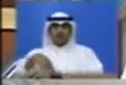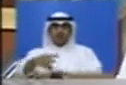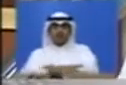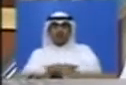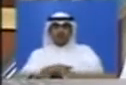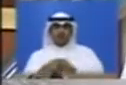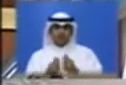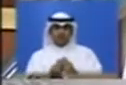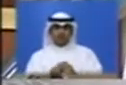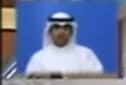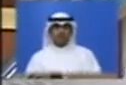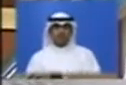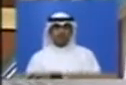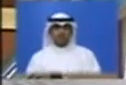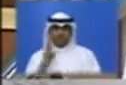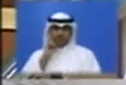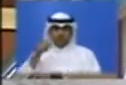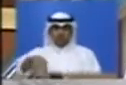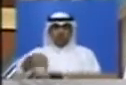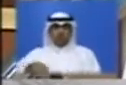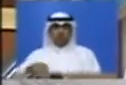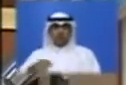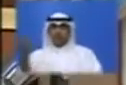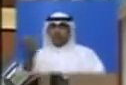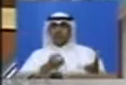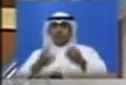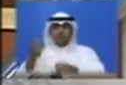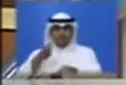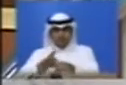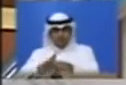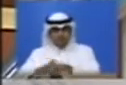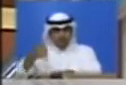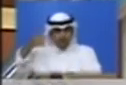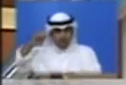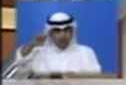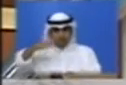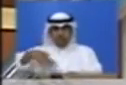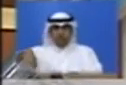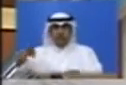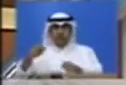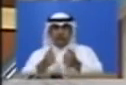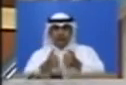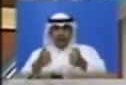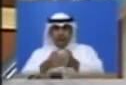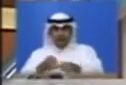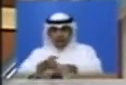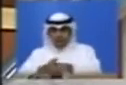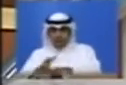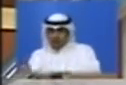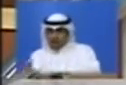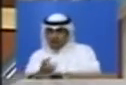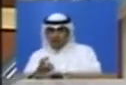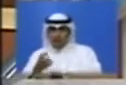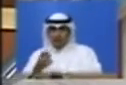السالمي والأندلس لاستقبال اللحوم الأضاحي داخل الكويت، حيث يقوم الأهالي بذبح الأضاحي ثم يقومون بتقديم جزء من